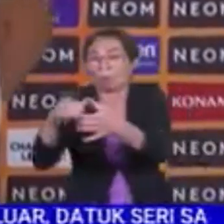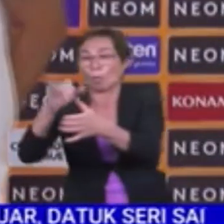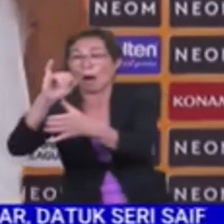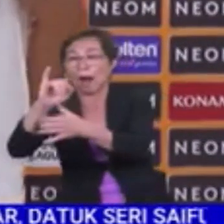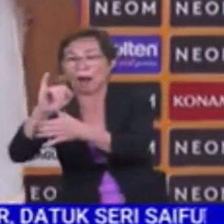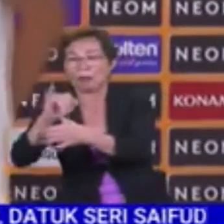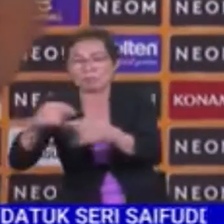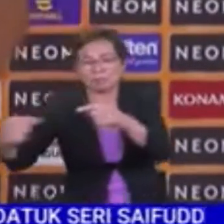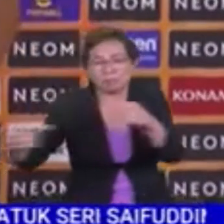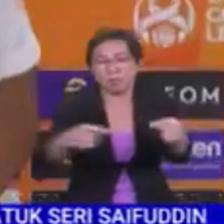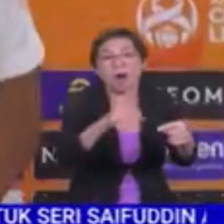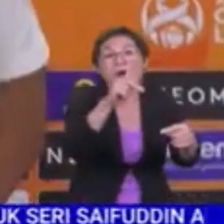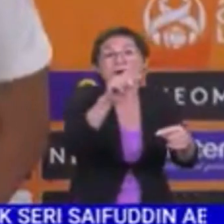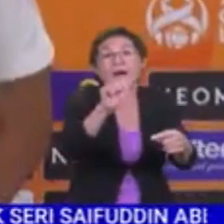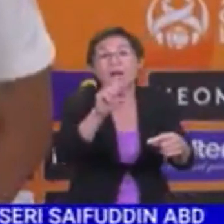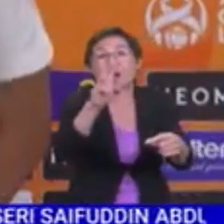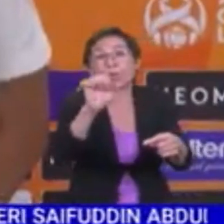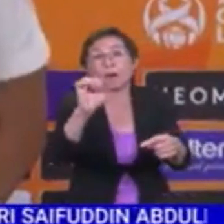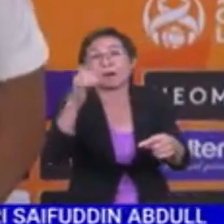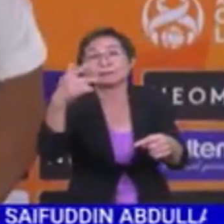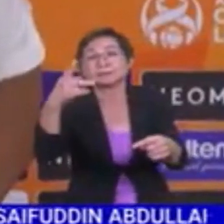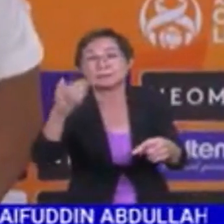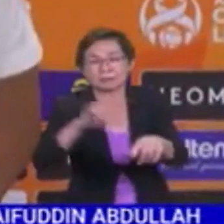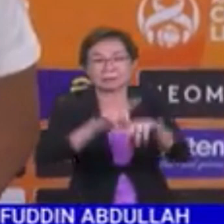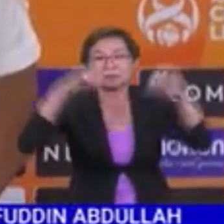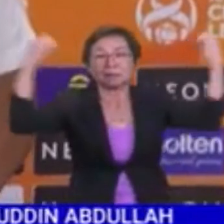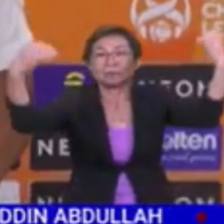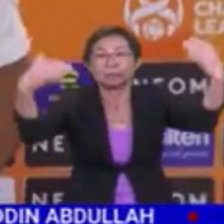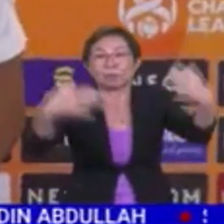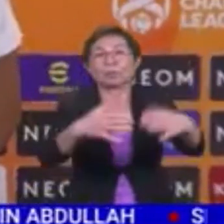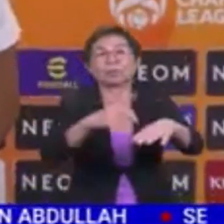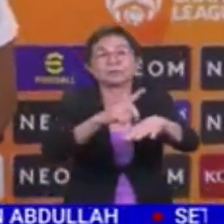bertemu Kawasaki Frontale di Stadium Tan Sri Hasan